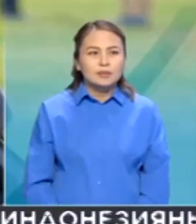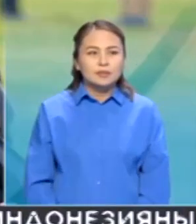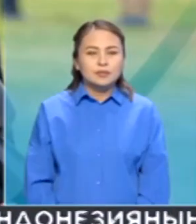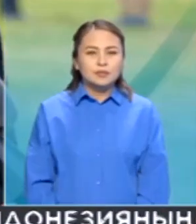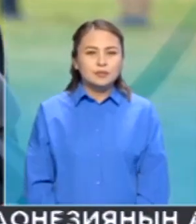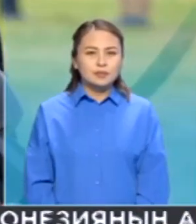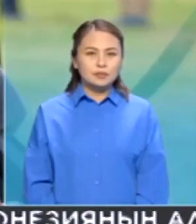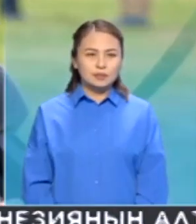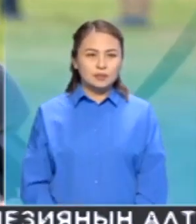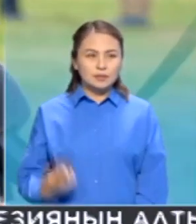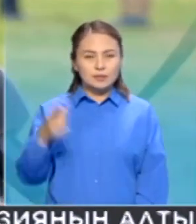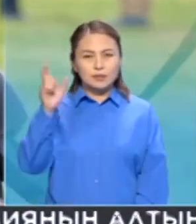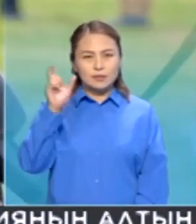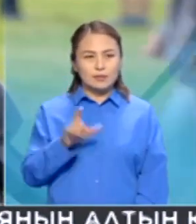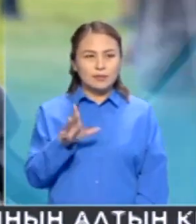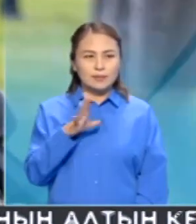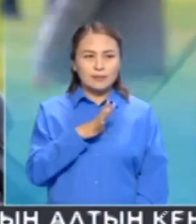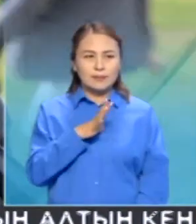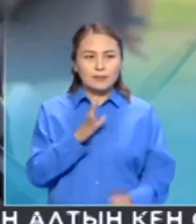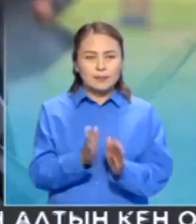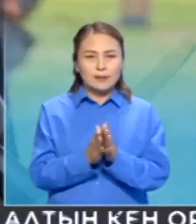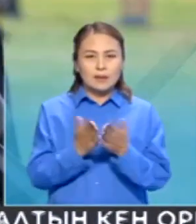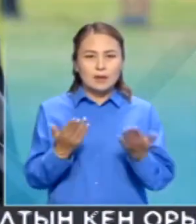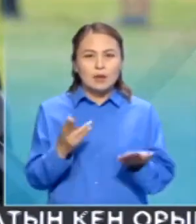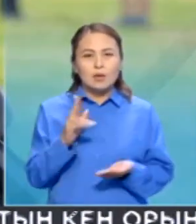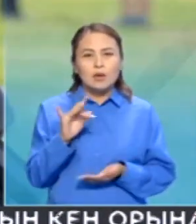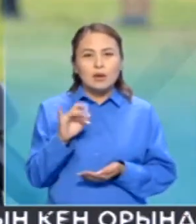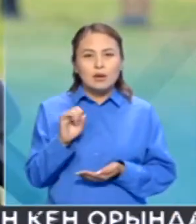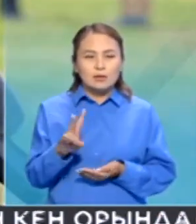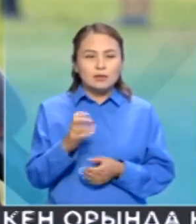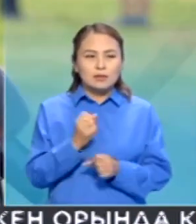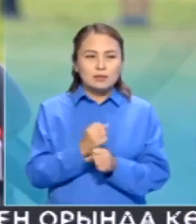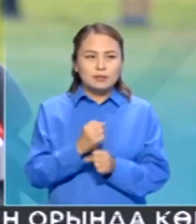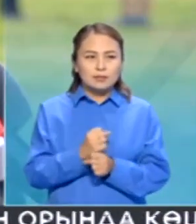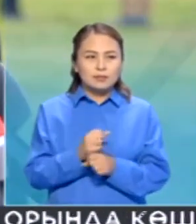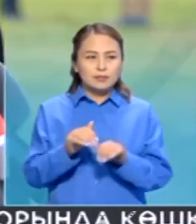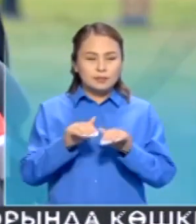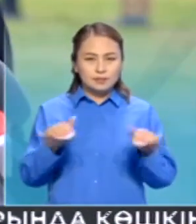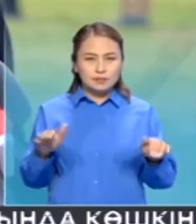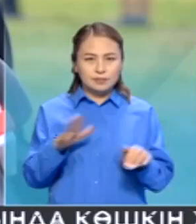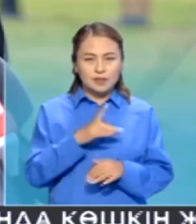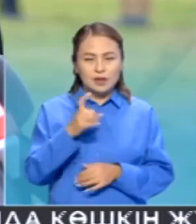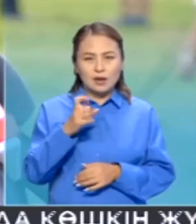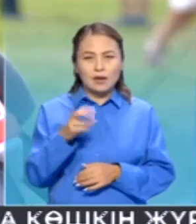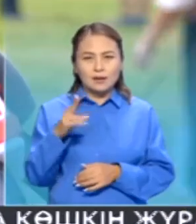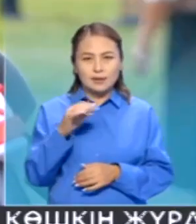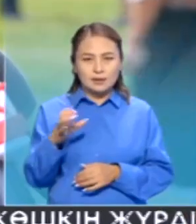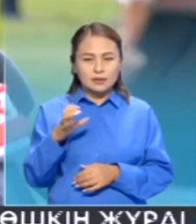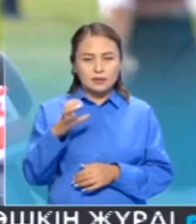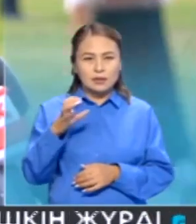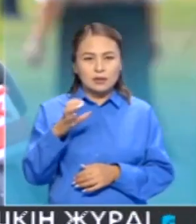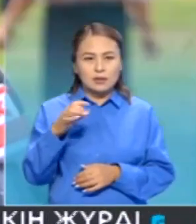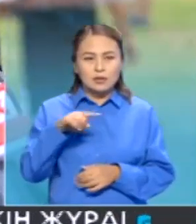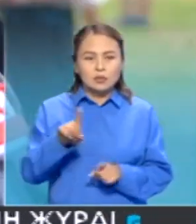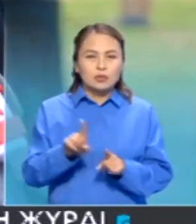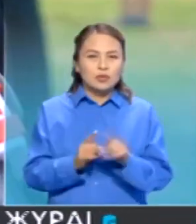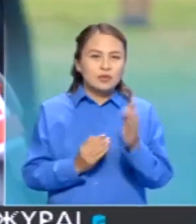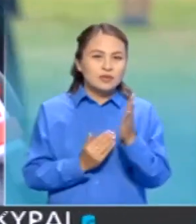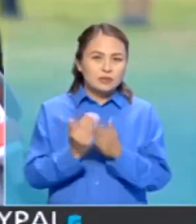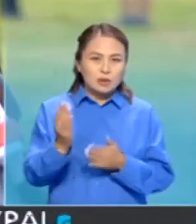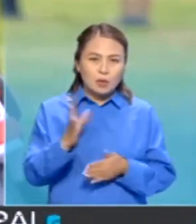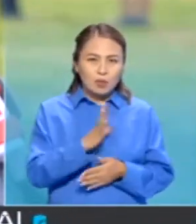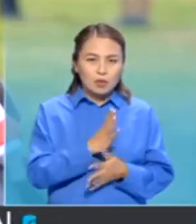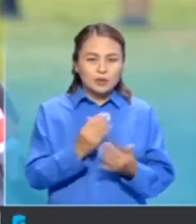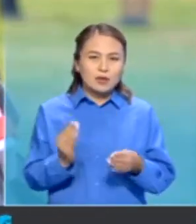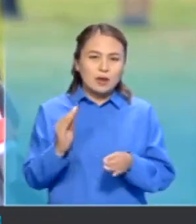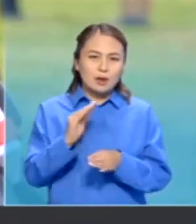kişi tafsir ilimini, Kur'an'ın tafsir ilimini öte jogarı dengeyde bilgen, hadis ilimini öte jogarı dengeyde bilgen,